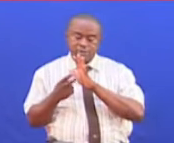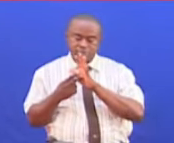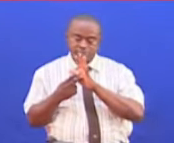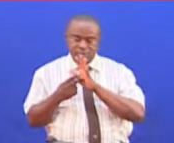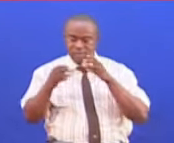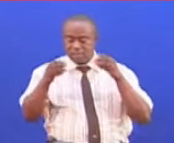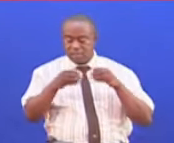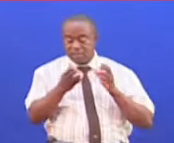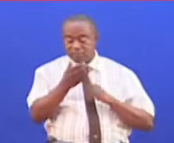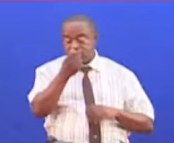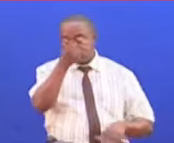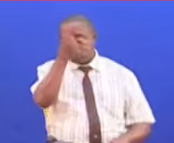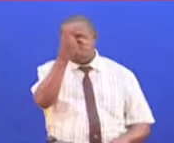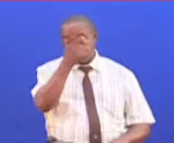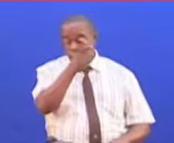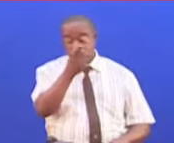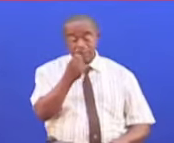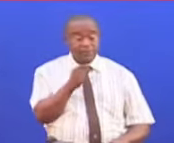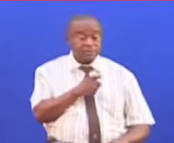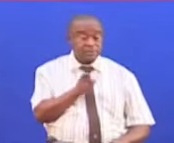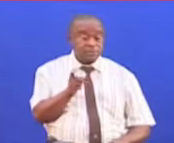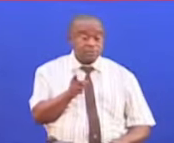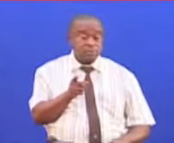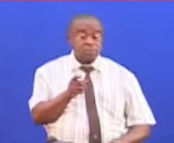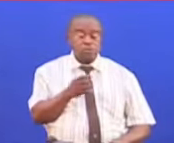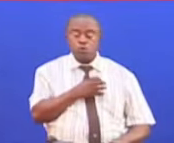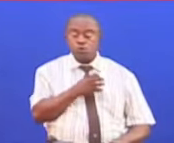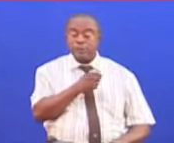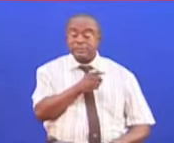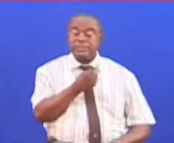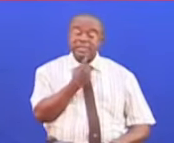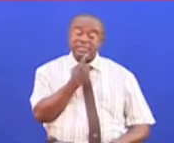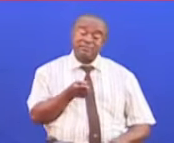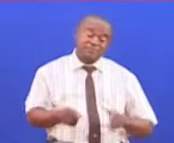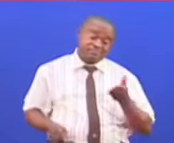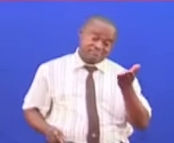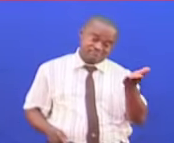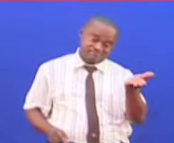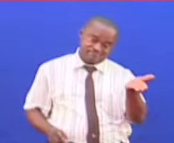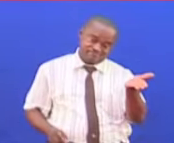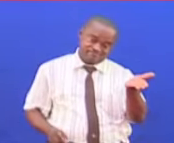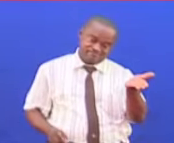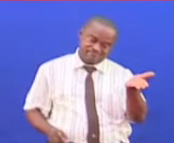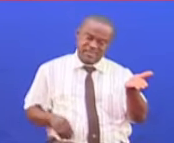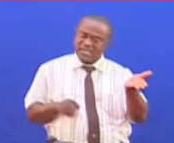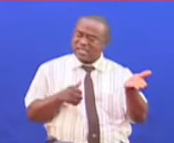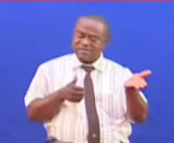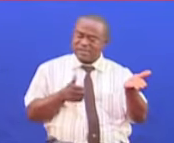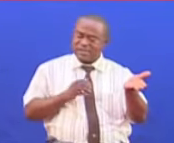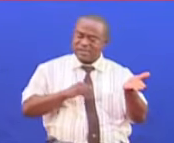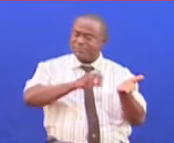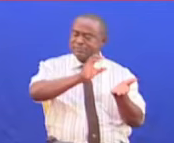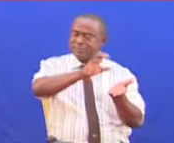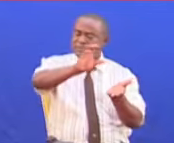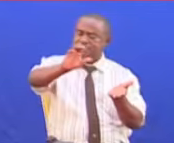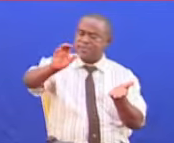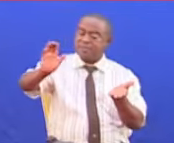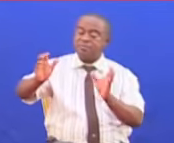Kama inat tambu kW feda hizo ambaza mhh wazir Aliz taja hapa bungeni bado hazan kuto lewa kwenye vikundi